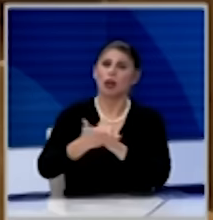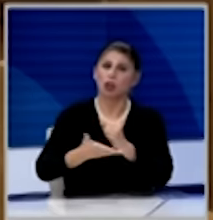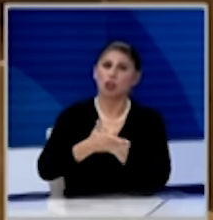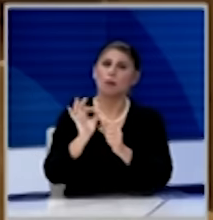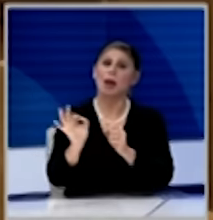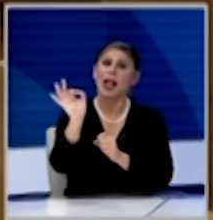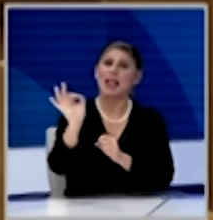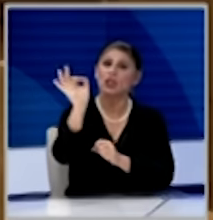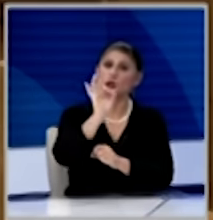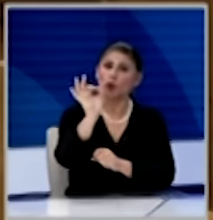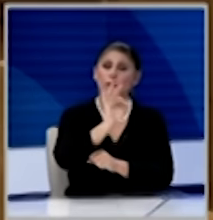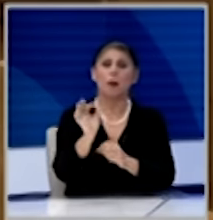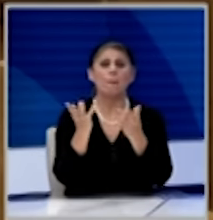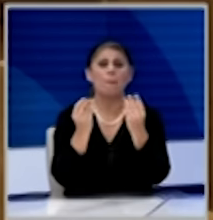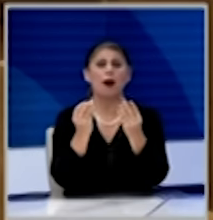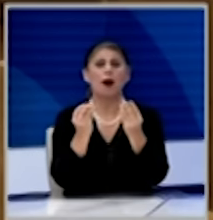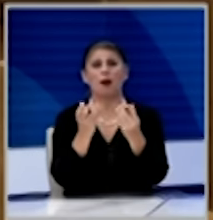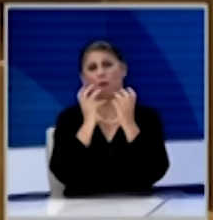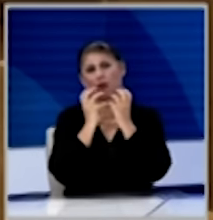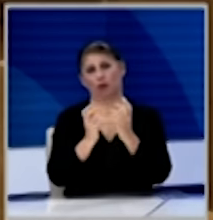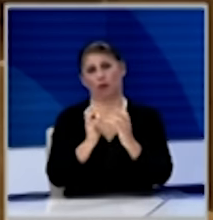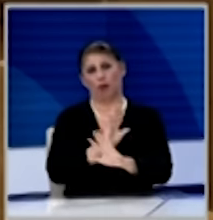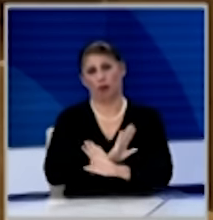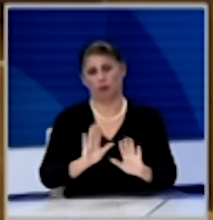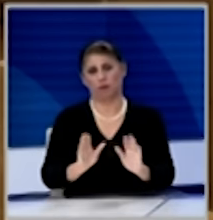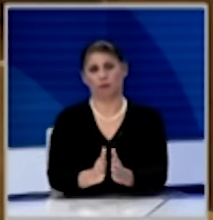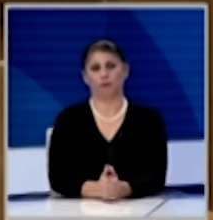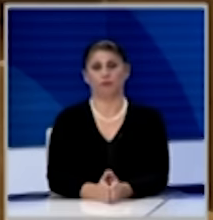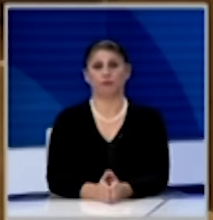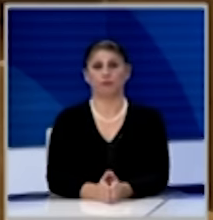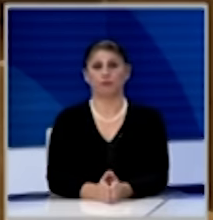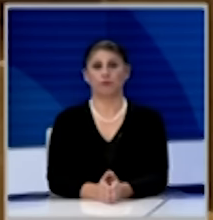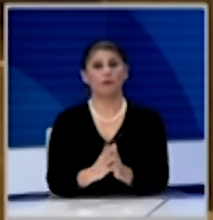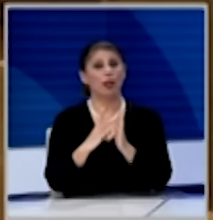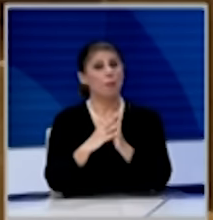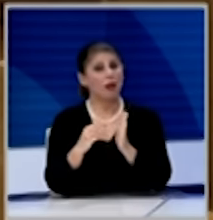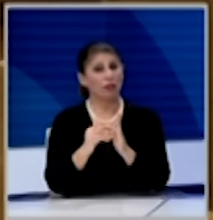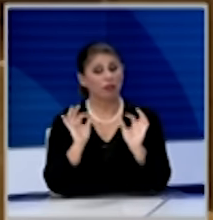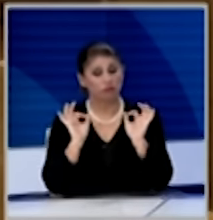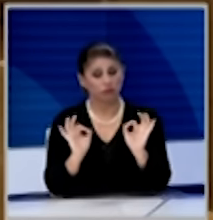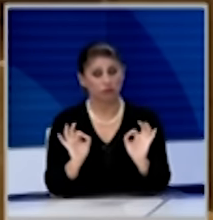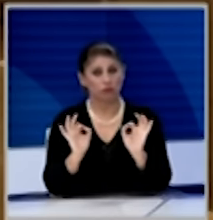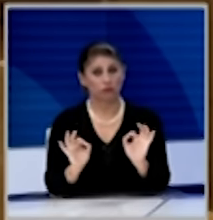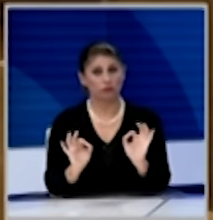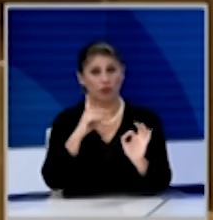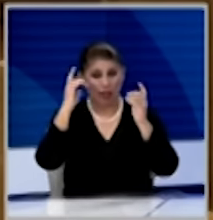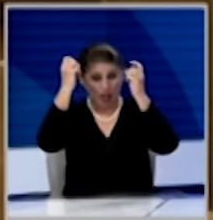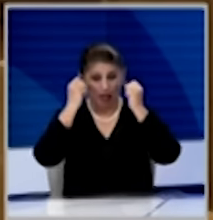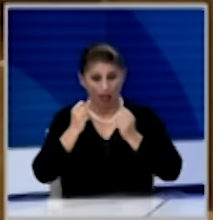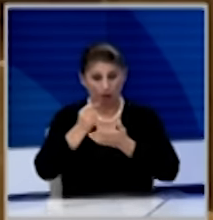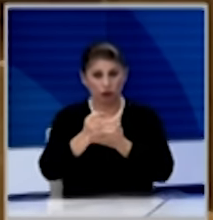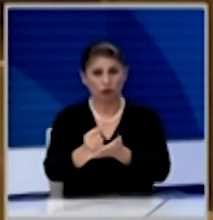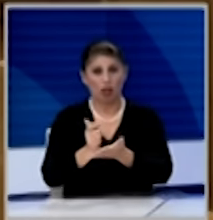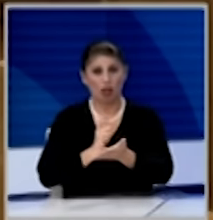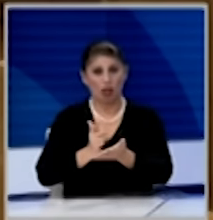οι μελισσοκόμοι είναι πάρα πολύ σοβαρά είναι για παράδειγμα χαρακτηριστικό ότι από τις αποζημιώσεις που